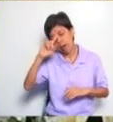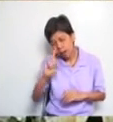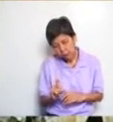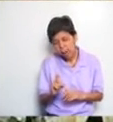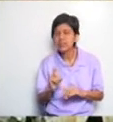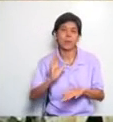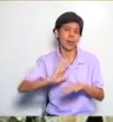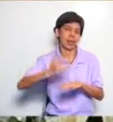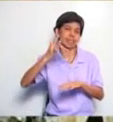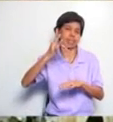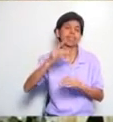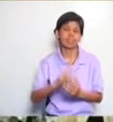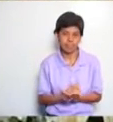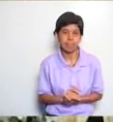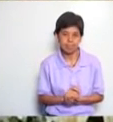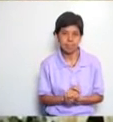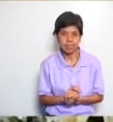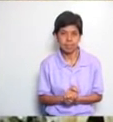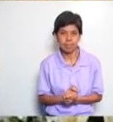ิ ชัดแม้